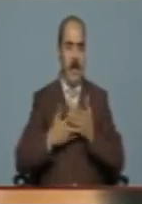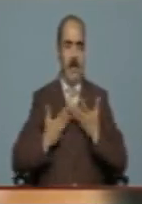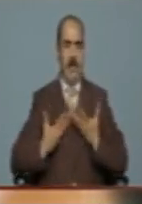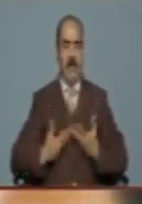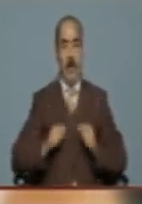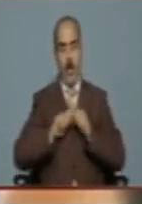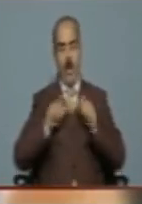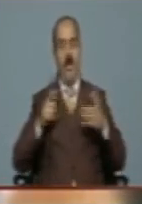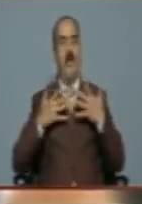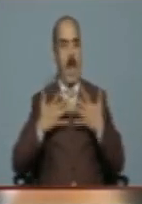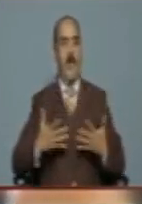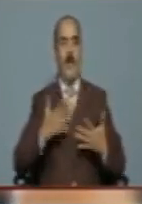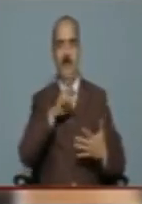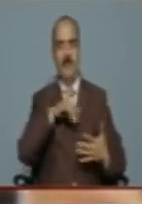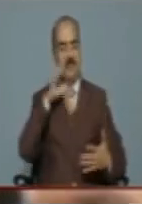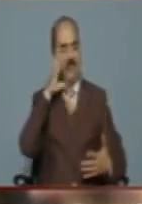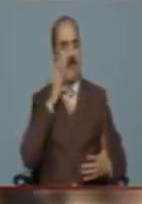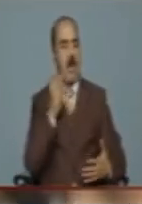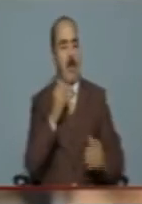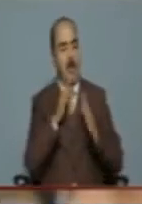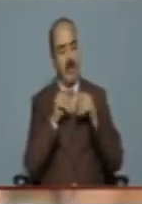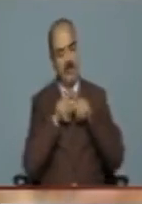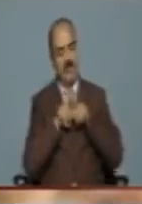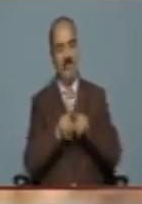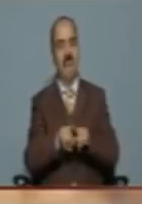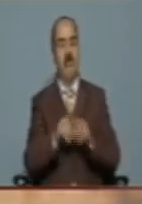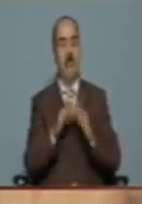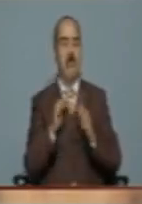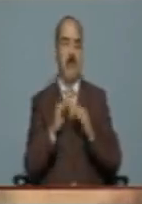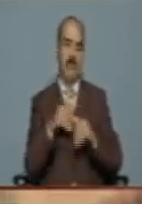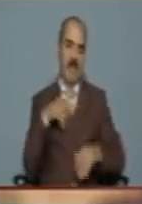حضارية تليق بتاريخ ومكانة مصر.